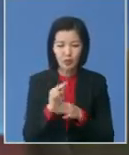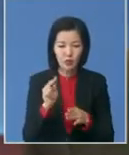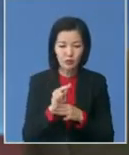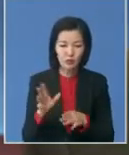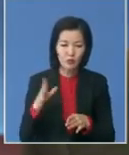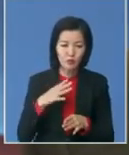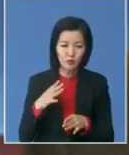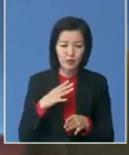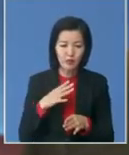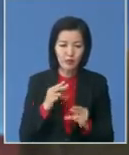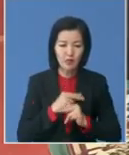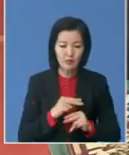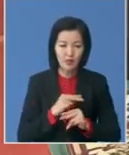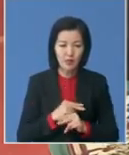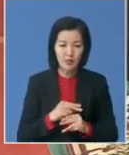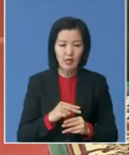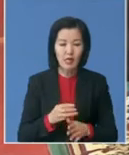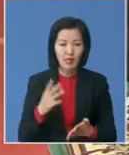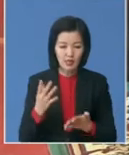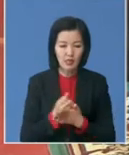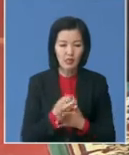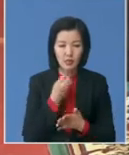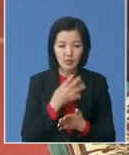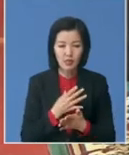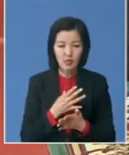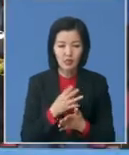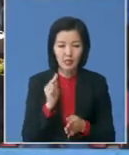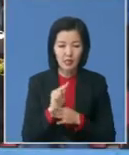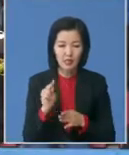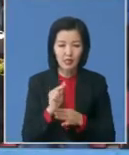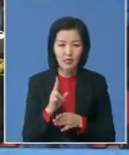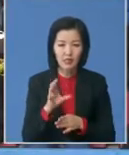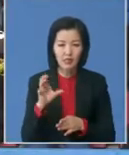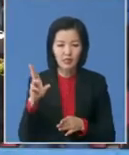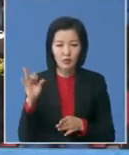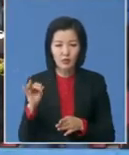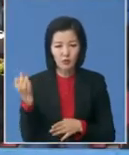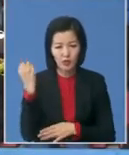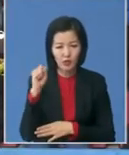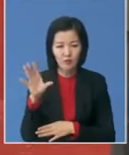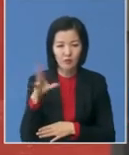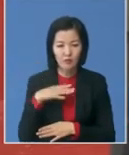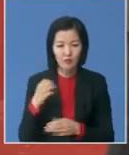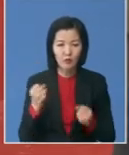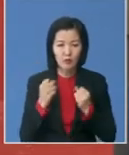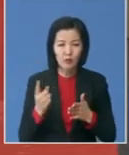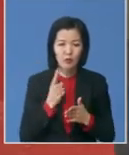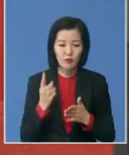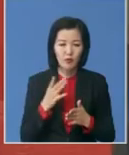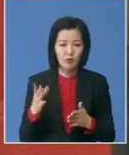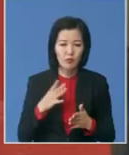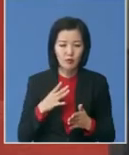етті. Нәтижесі де айтарлықтай. Оның дайындаған шәкірттері КСРО чемпионаттарында жүлдегер болып, спорт шебер атанды.